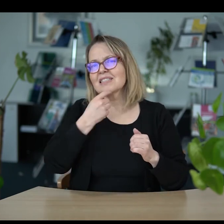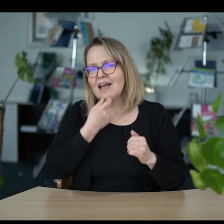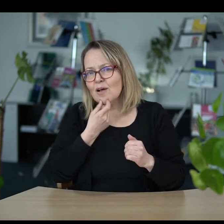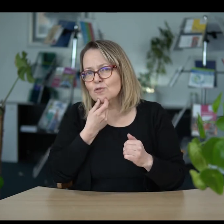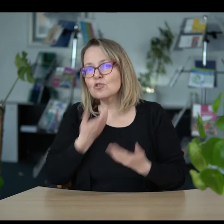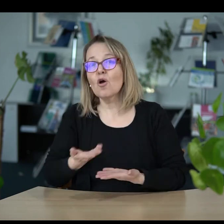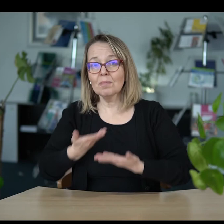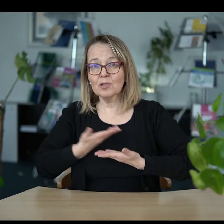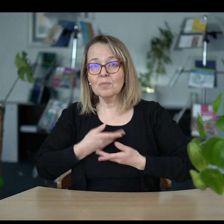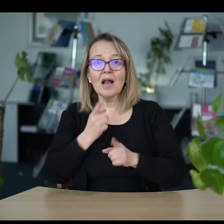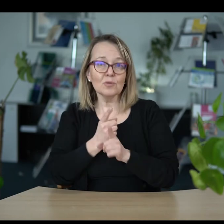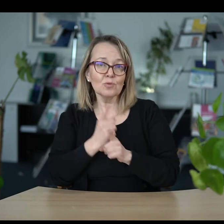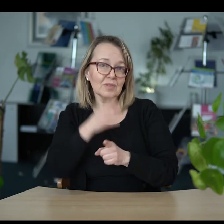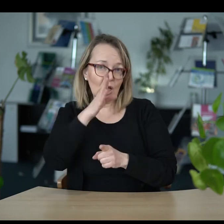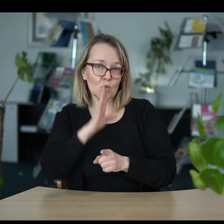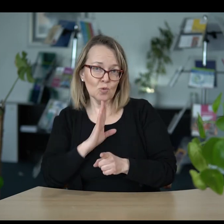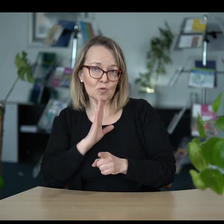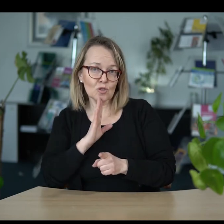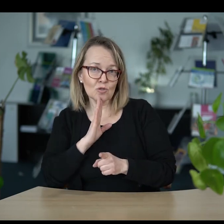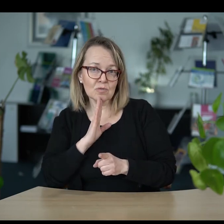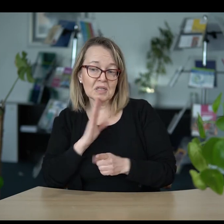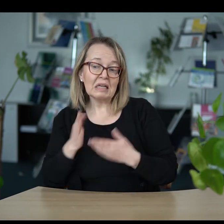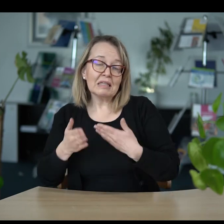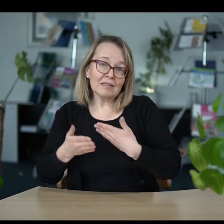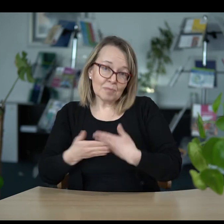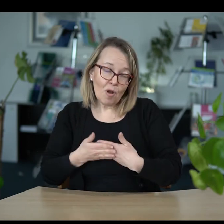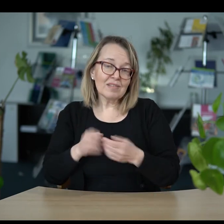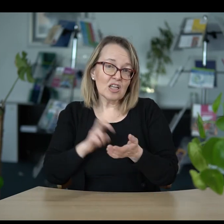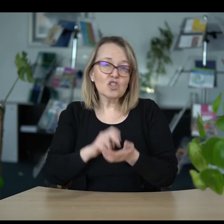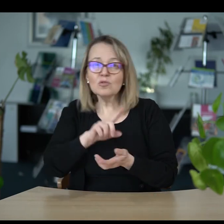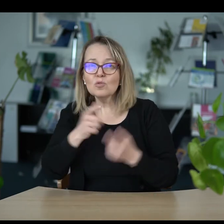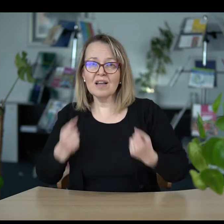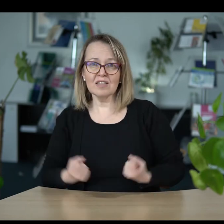zdaj pa v zadnjem času še posebej,